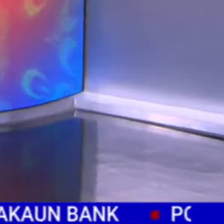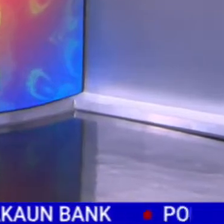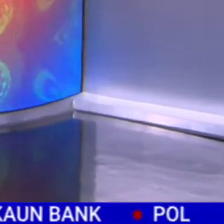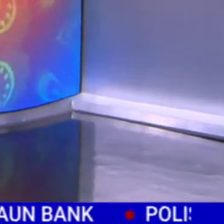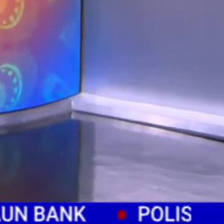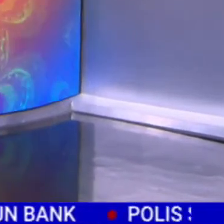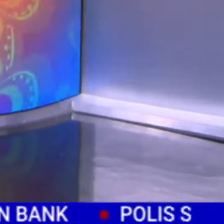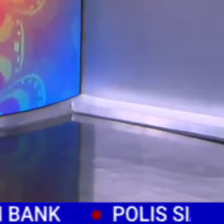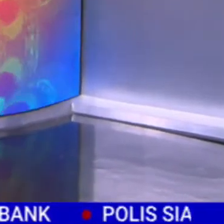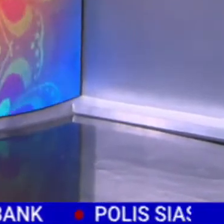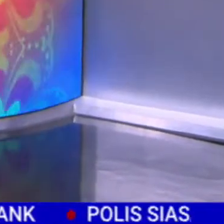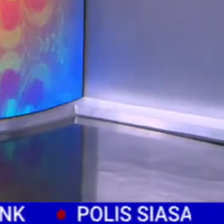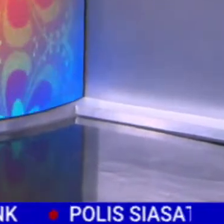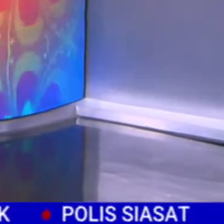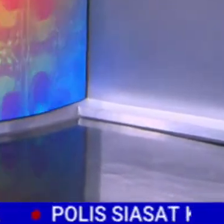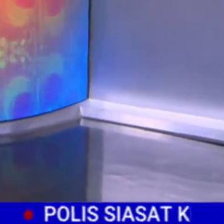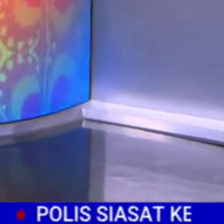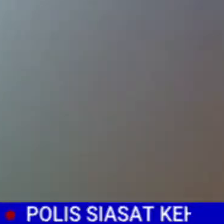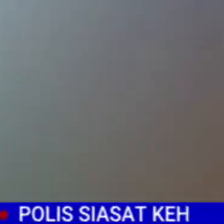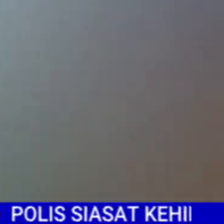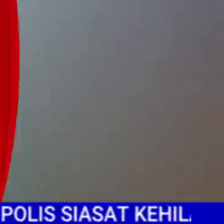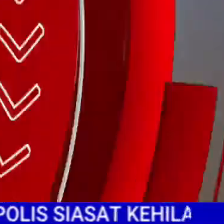negara. Paparan utama petang ini.